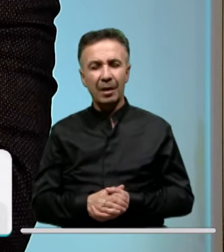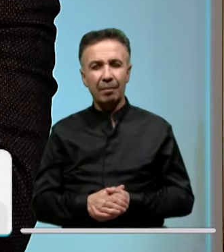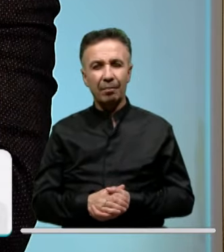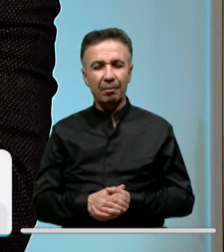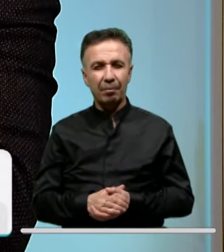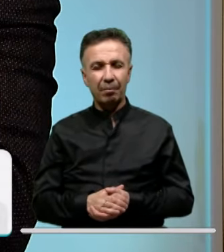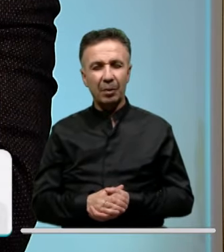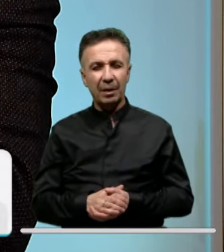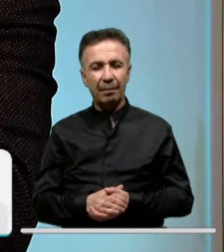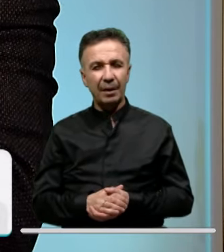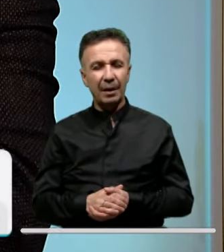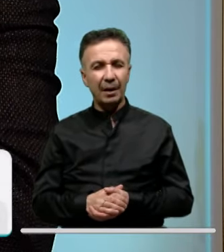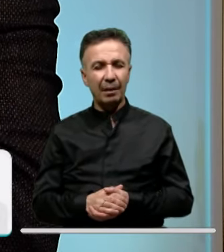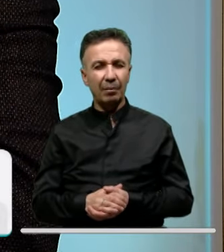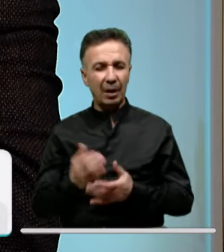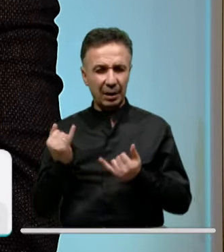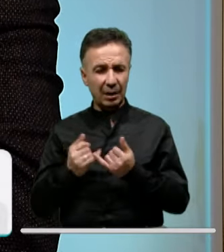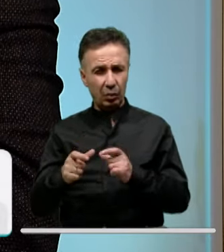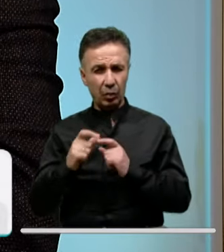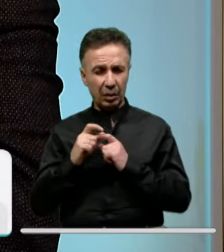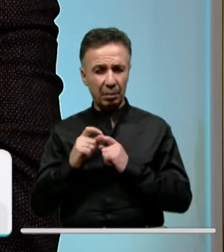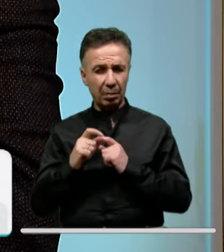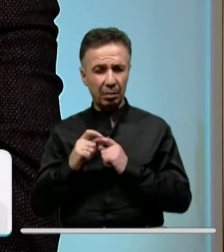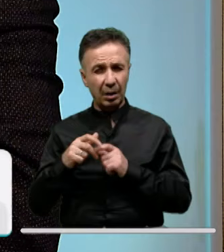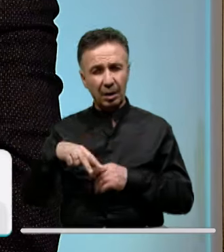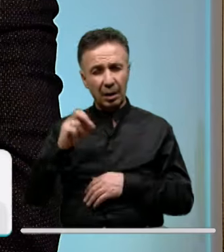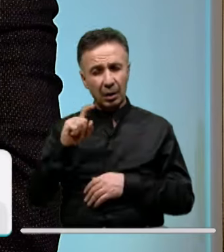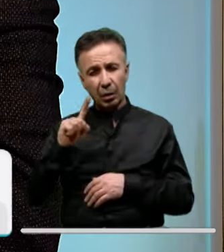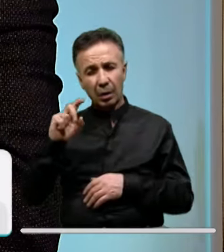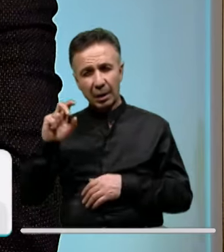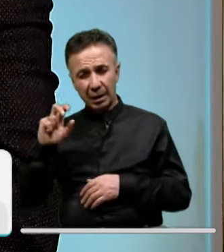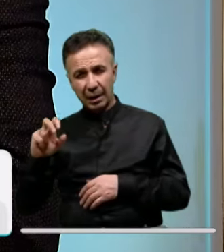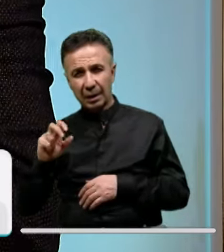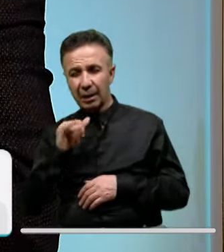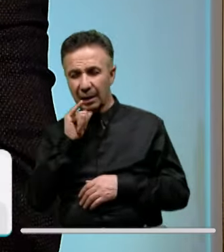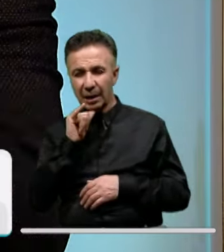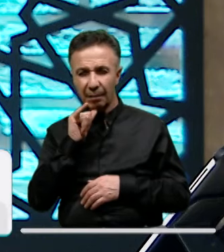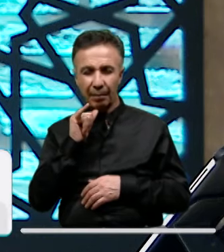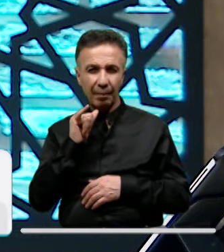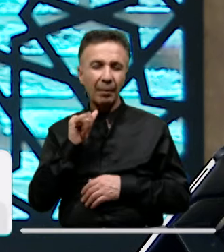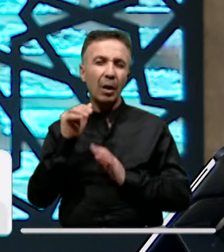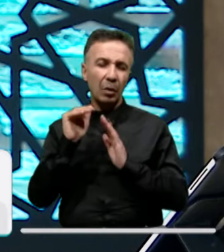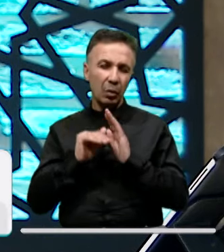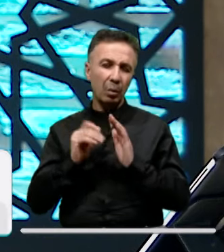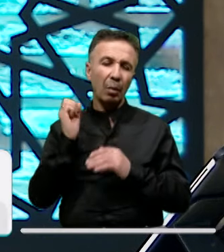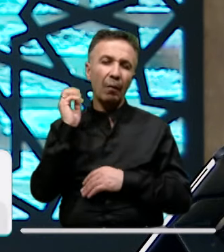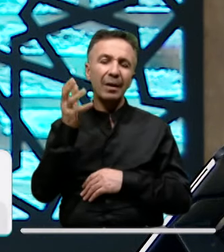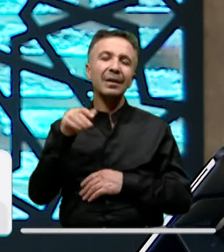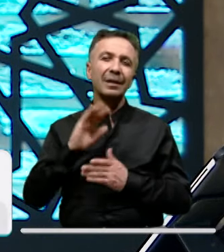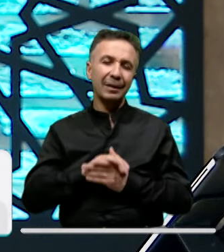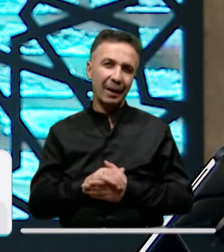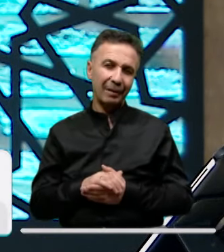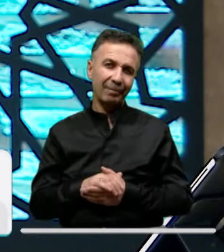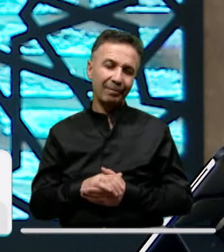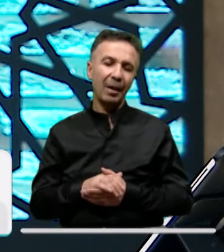bir ifadesi de vardı galiba. Oradan efendim 80.18 gramı düşünüp fazlasını değil, bir tamamını. De, evet, bir de bu çok tabii, sorunlu.